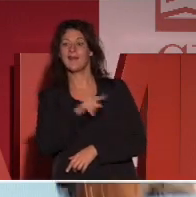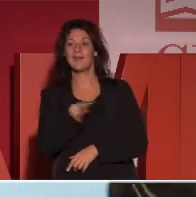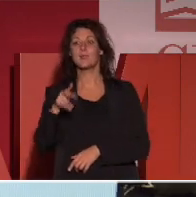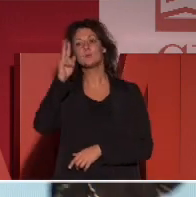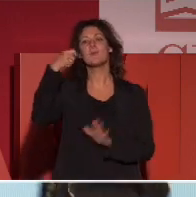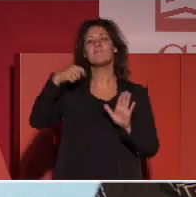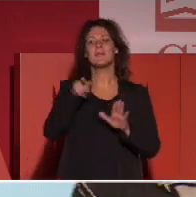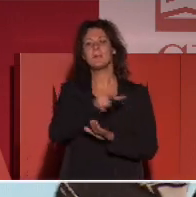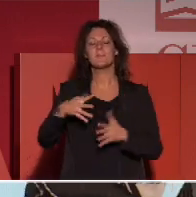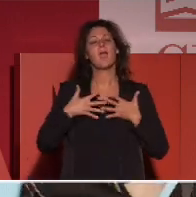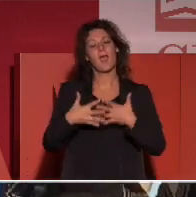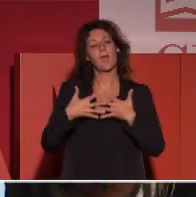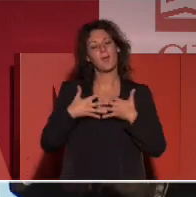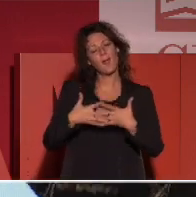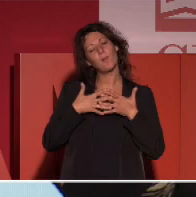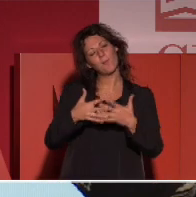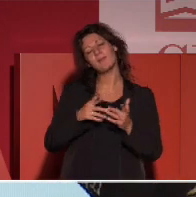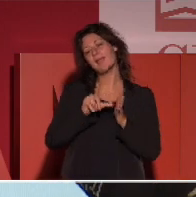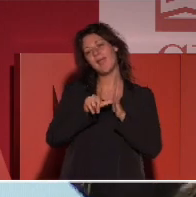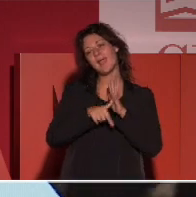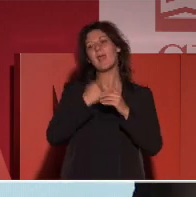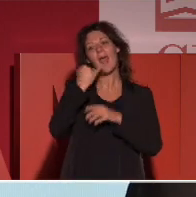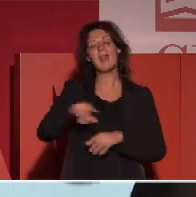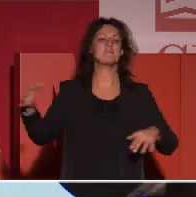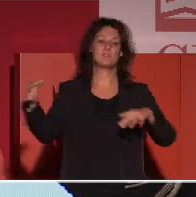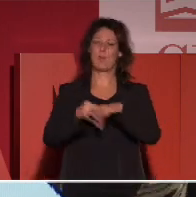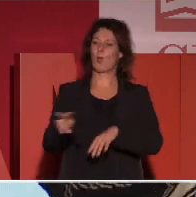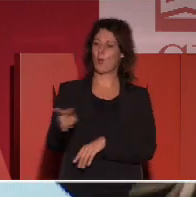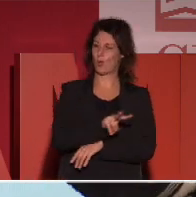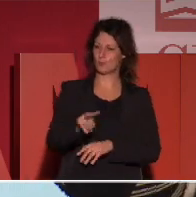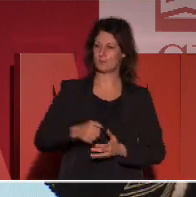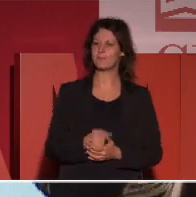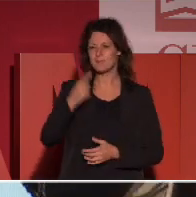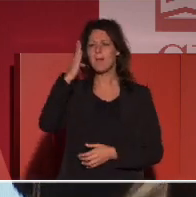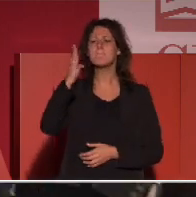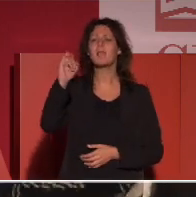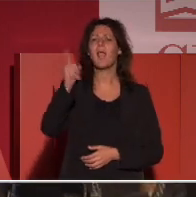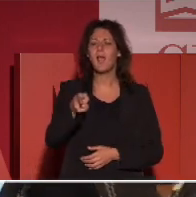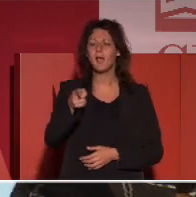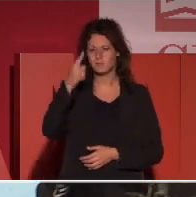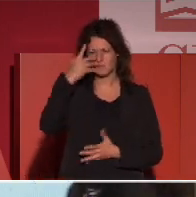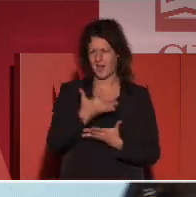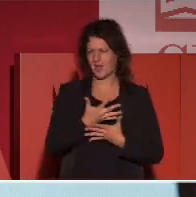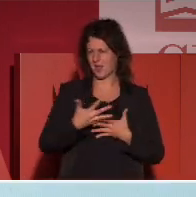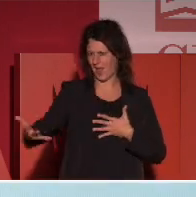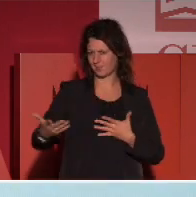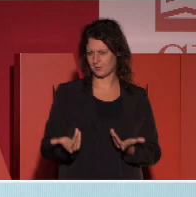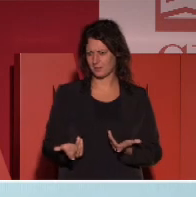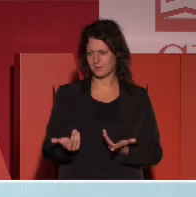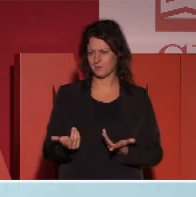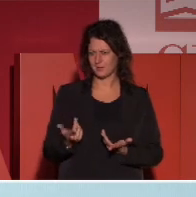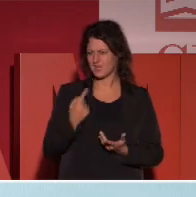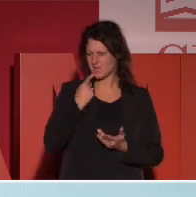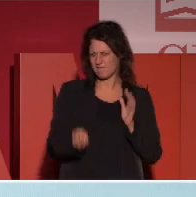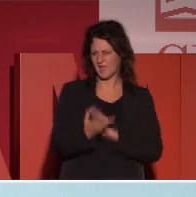film riesce anche a sposarlo e perché è quella cosa lì secondo me la categoria del big categoria che abbiamo inventato noi donne